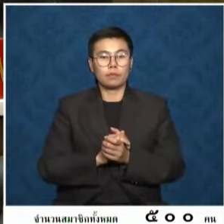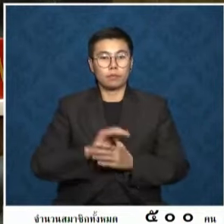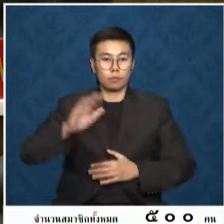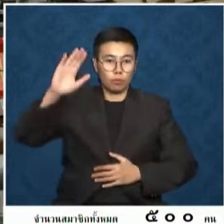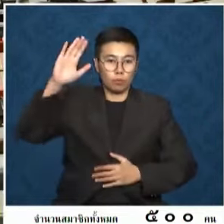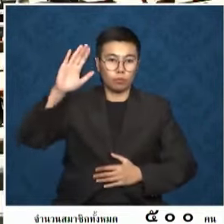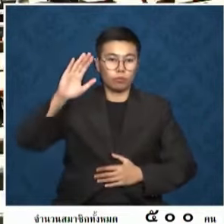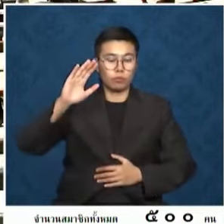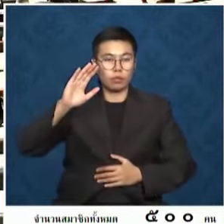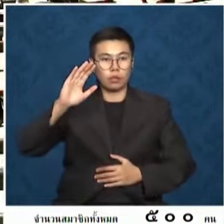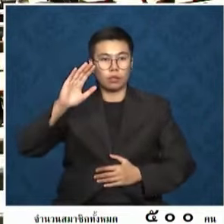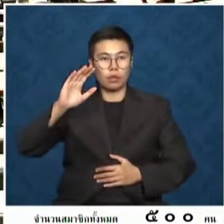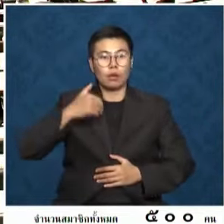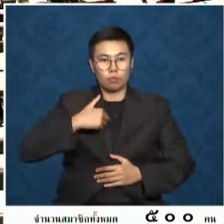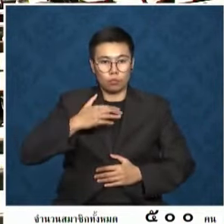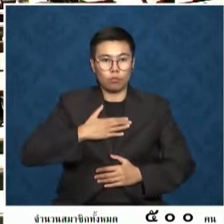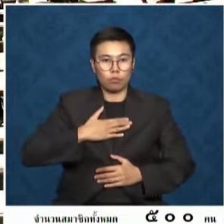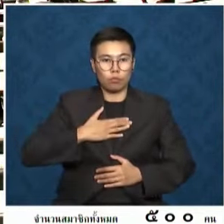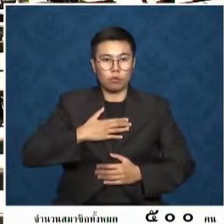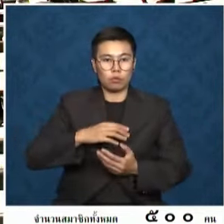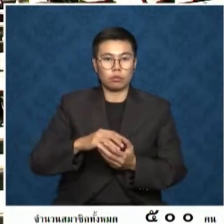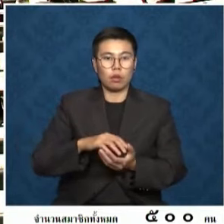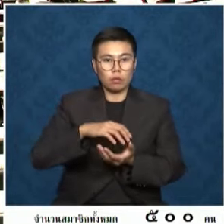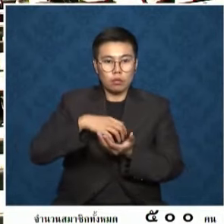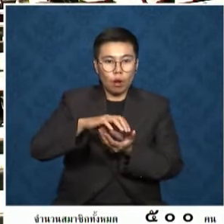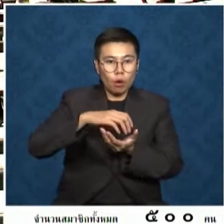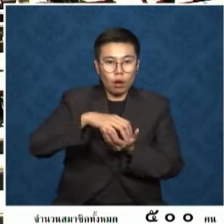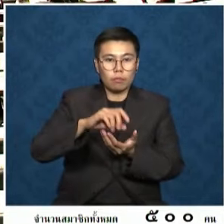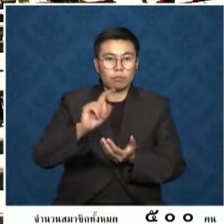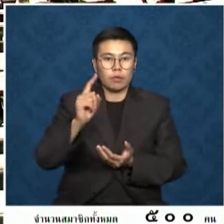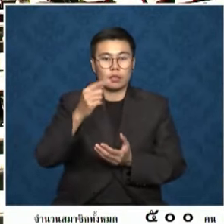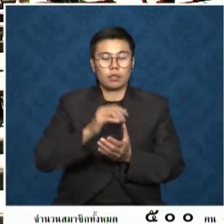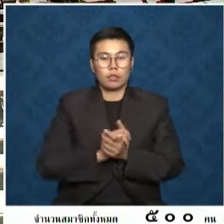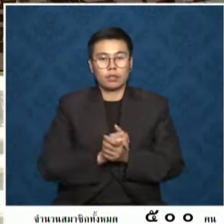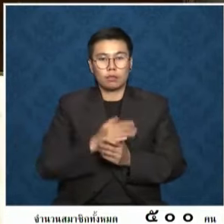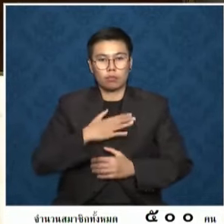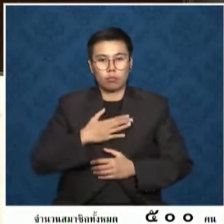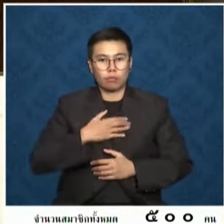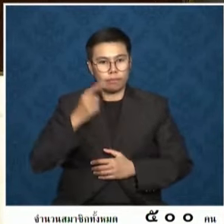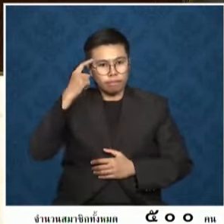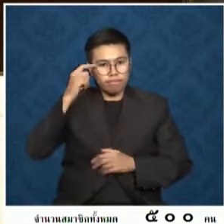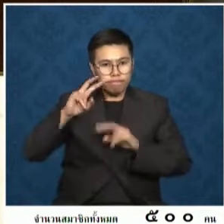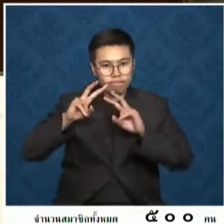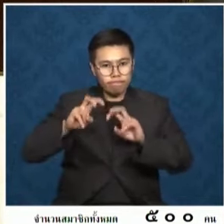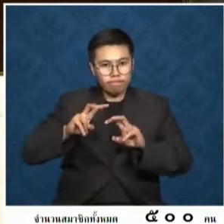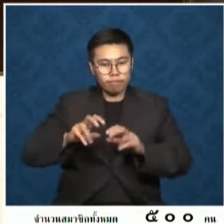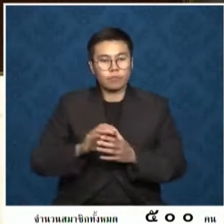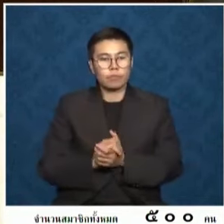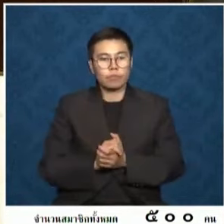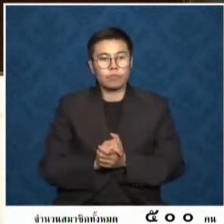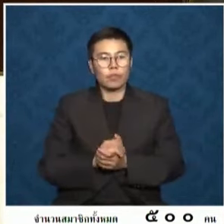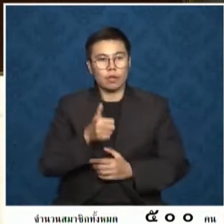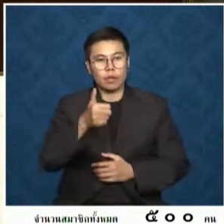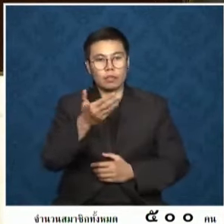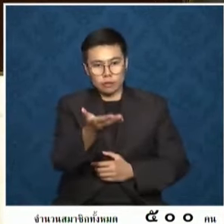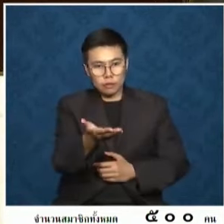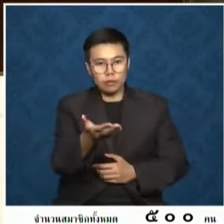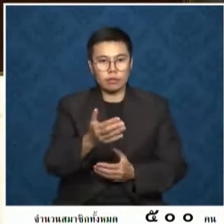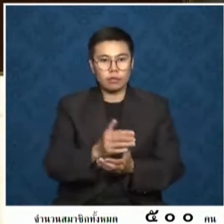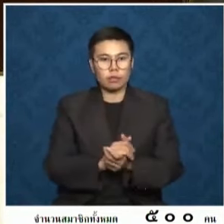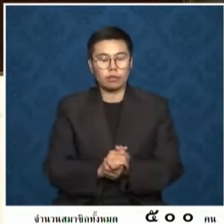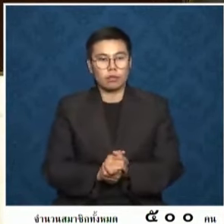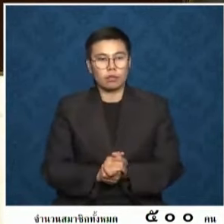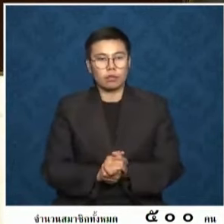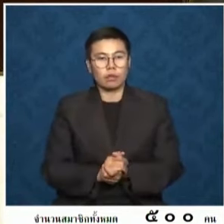ขออนุญาตให้ข้อมูลนิดเดียวได้ไหมครับ โอเคเดี๋ยวผมวินิจฉัยนะครับยังพอไปได้เชิญนะครับเอ